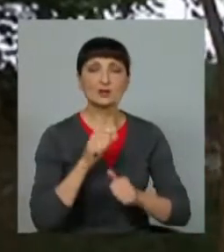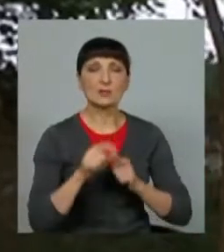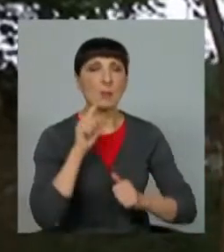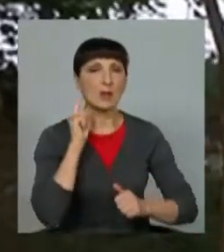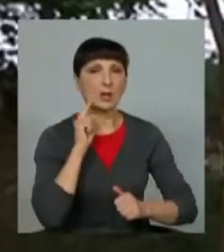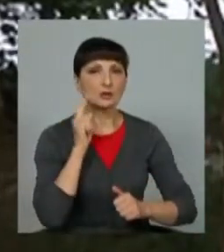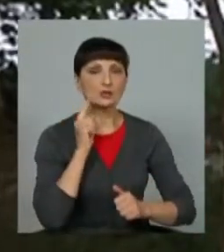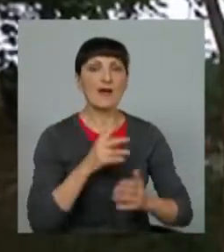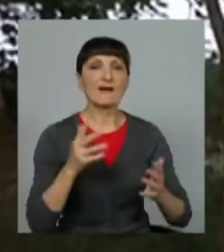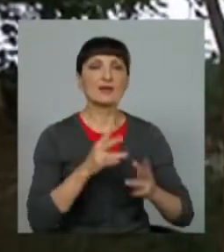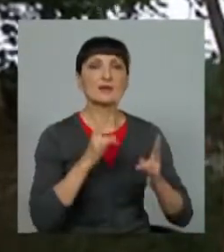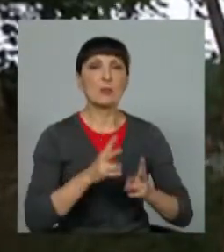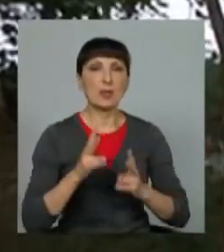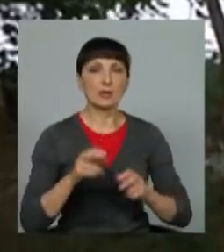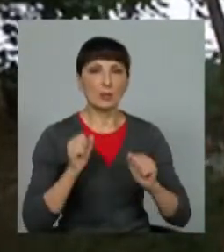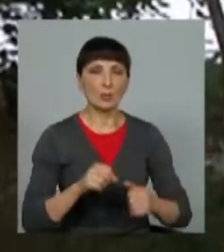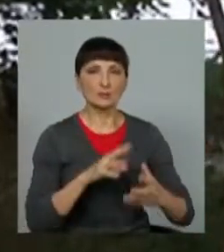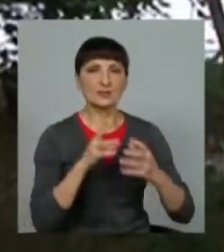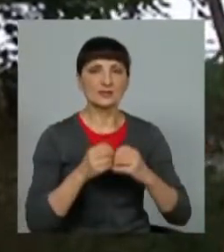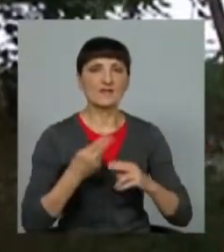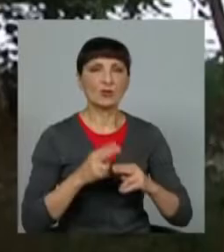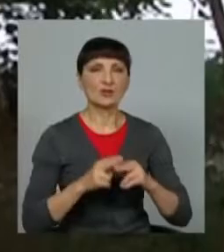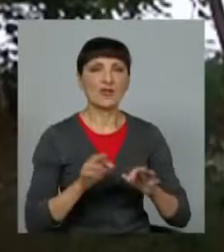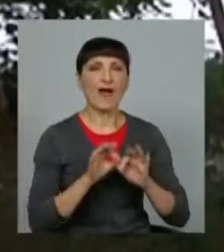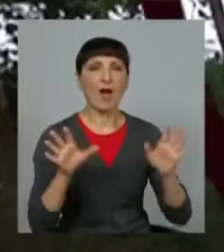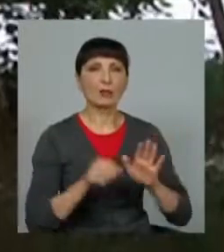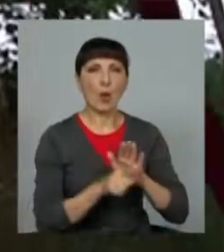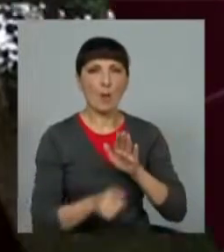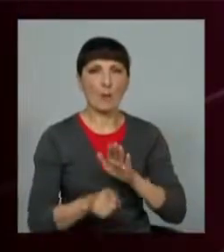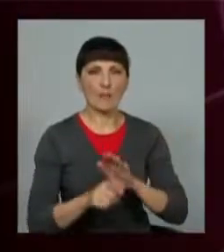том, какие беды может принести вот эти атомные взрывы.